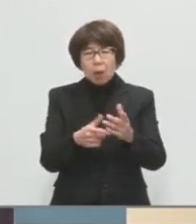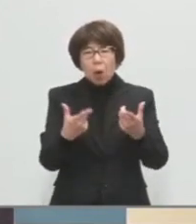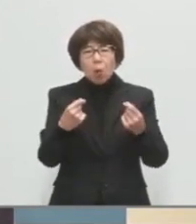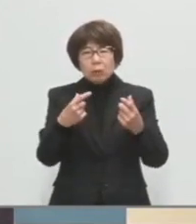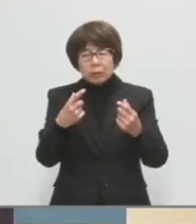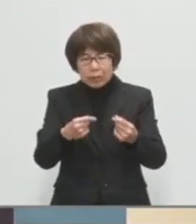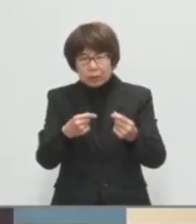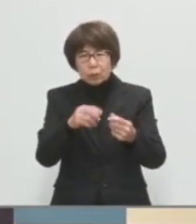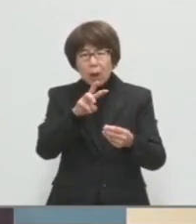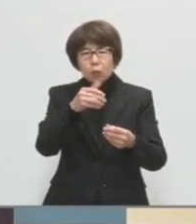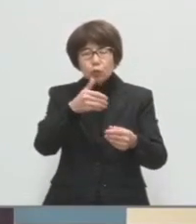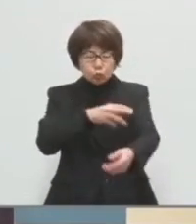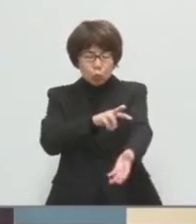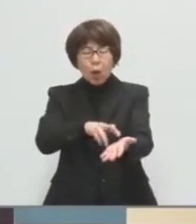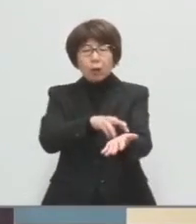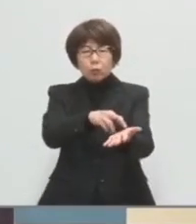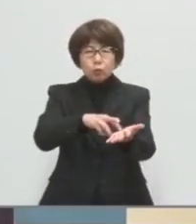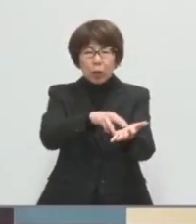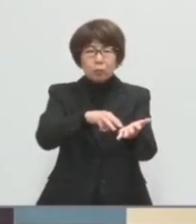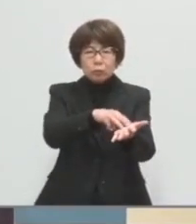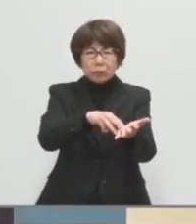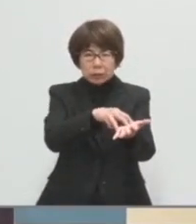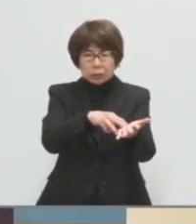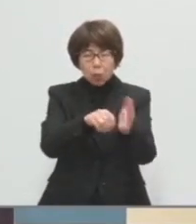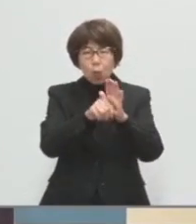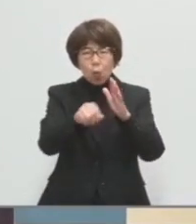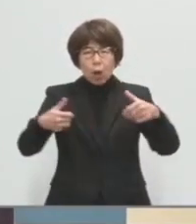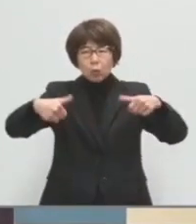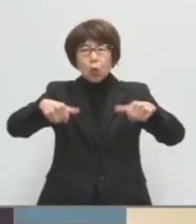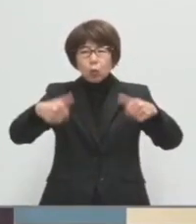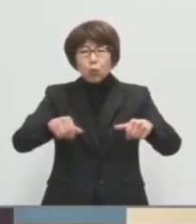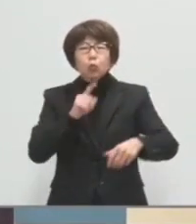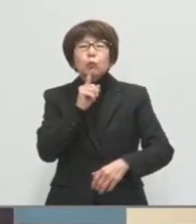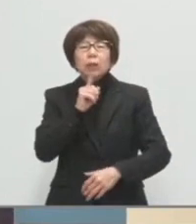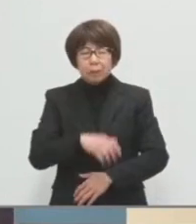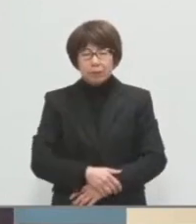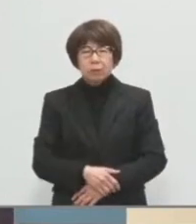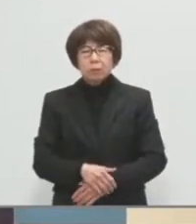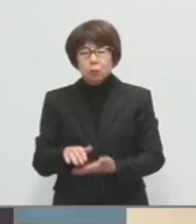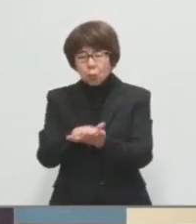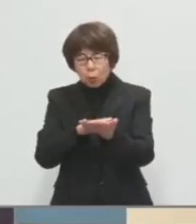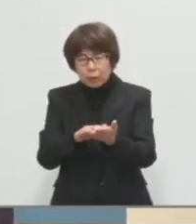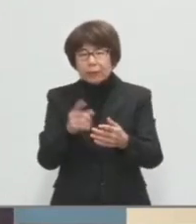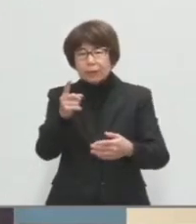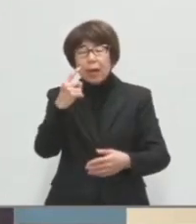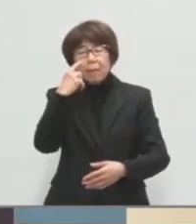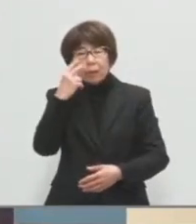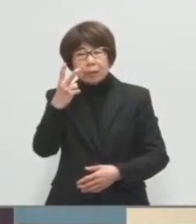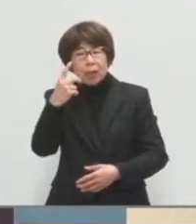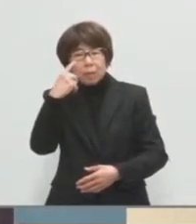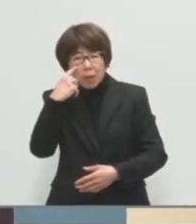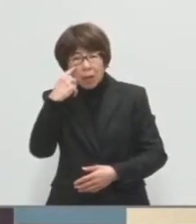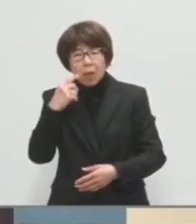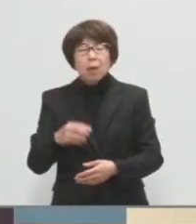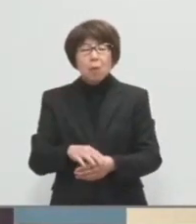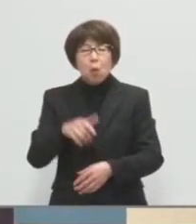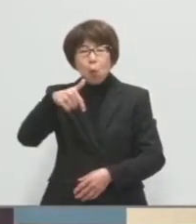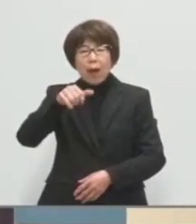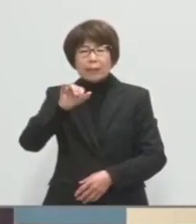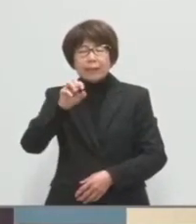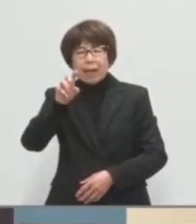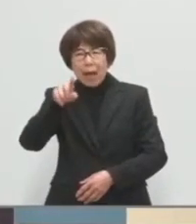接種した場合と同等であるとされております12回目にファイザー社製を接した方にも